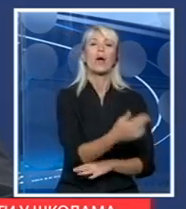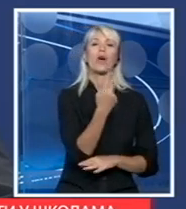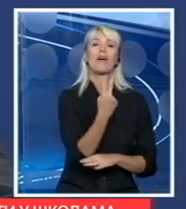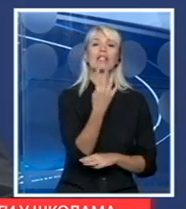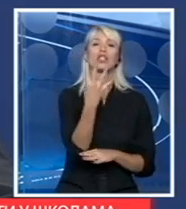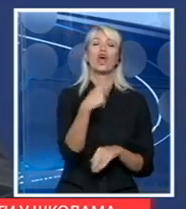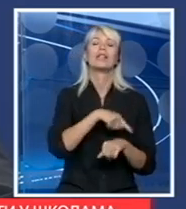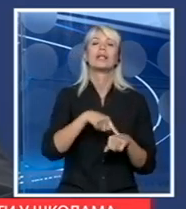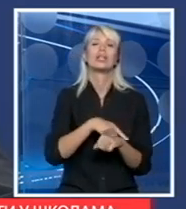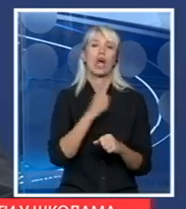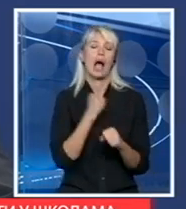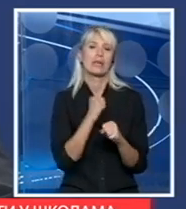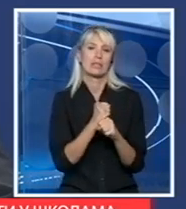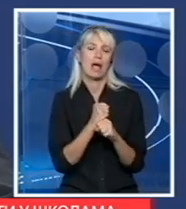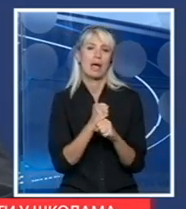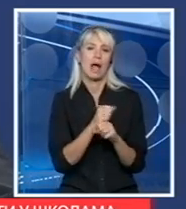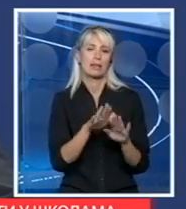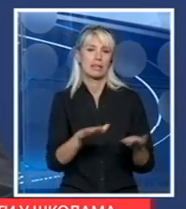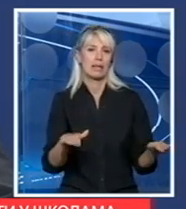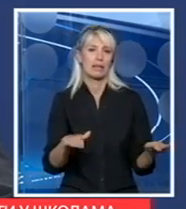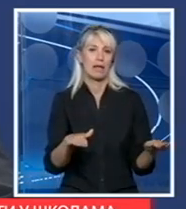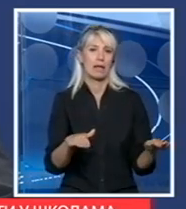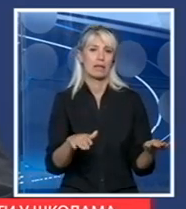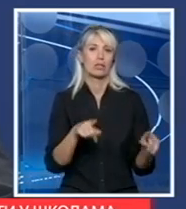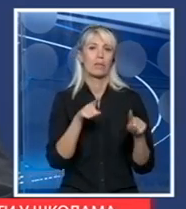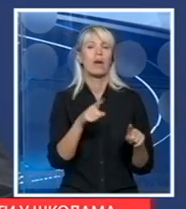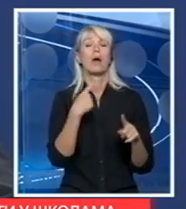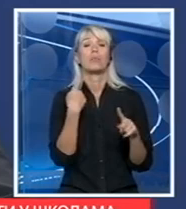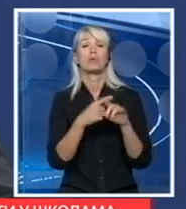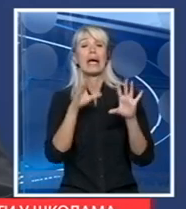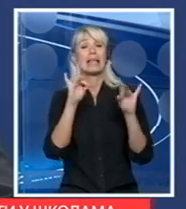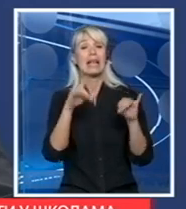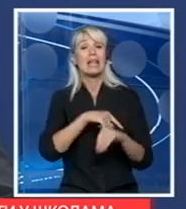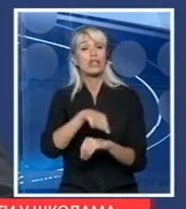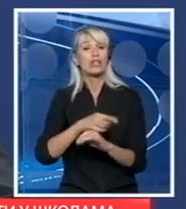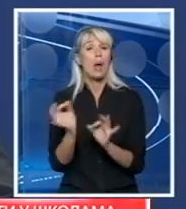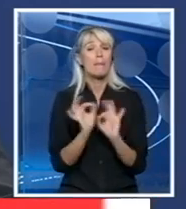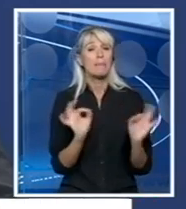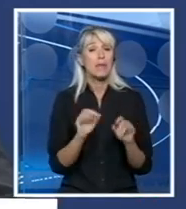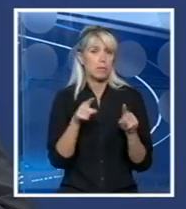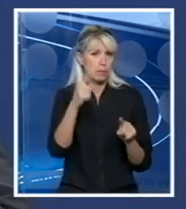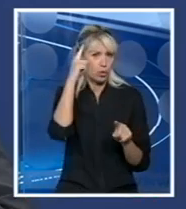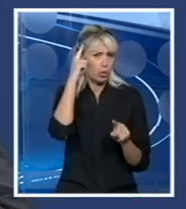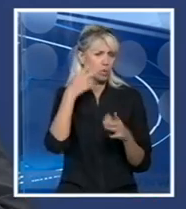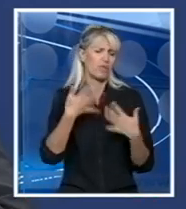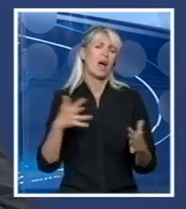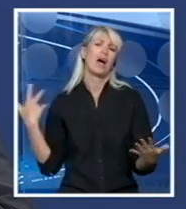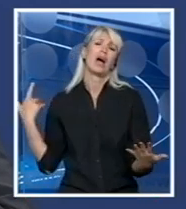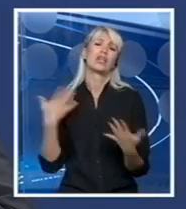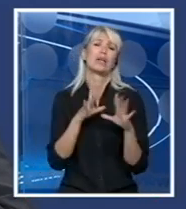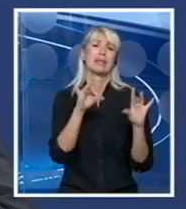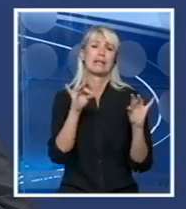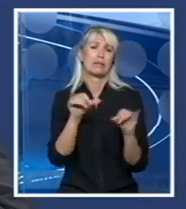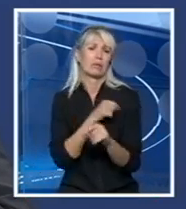rada sa učenicima. U drugoj strukturi ima 10 sati pripreme za rad, ovo su opšta načela poznata decenijama, i 6